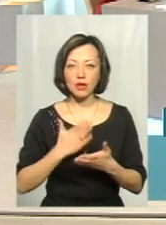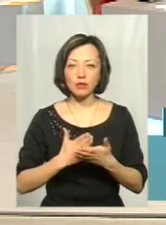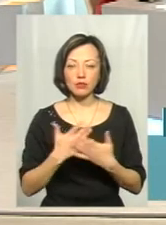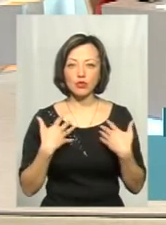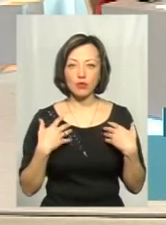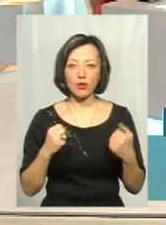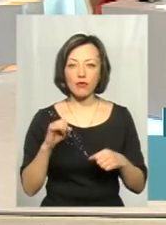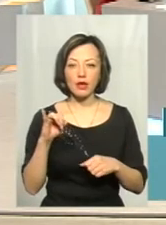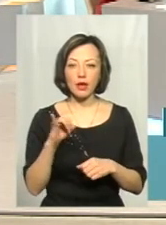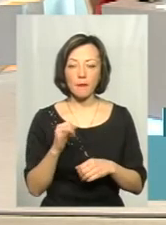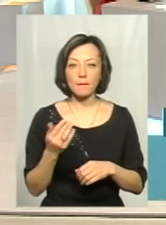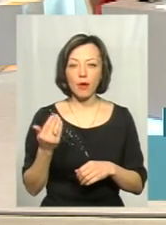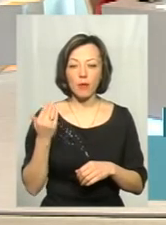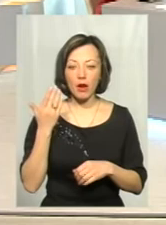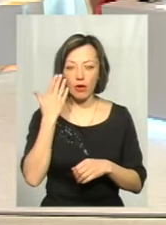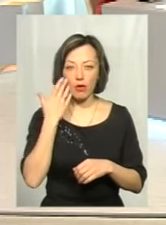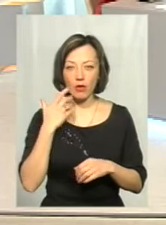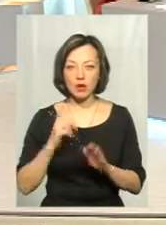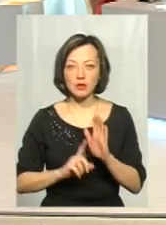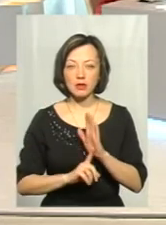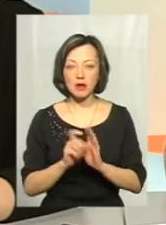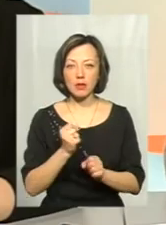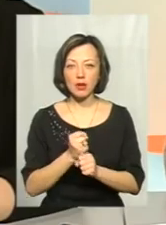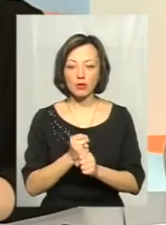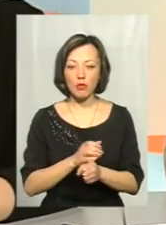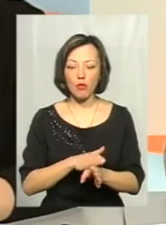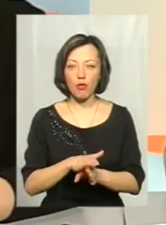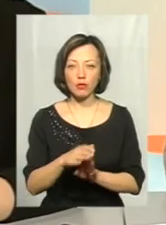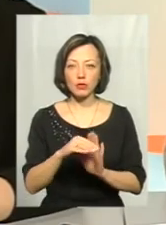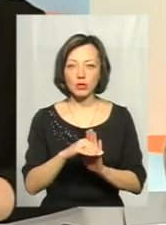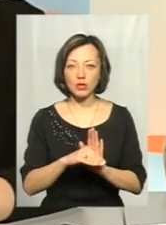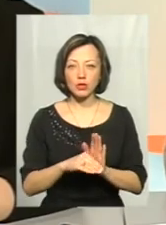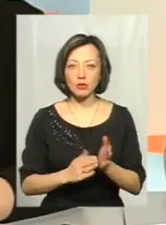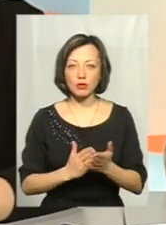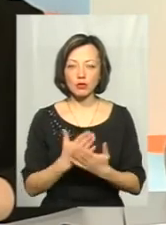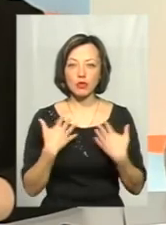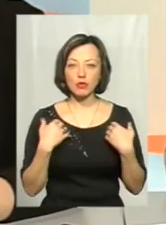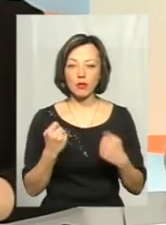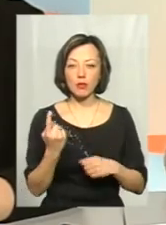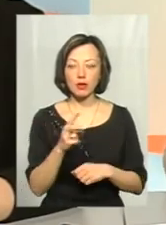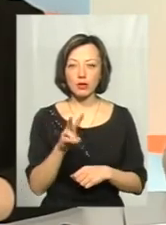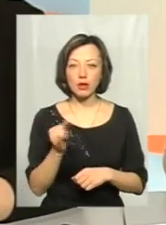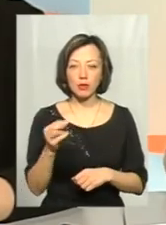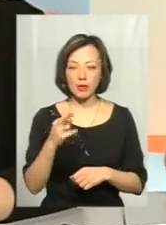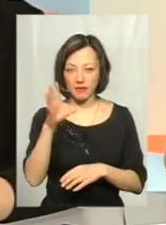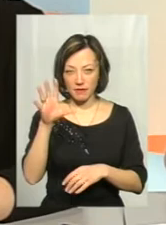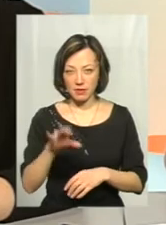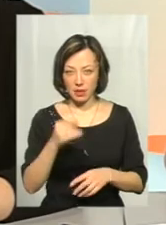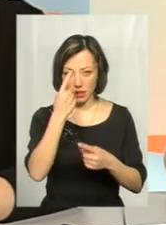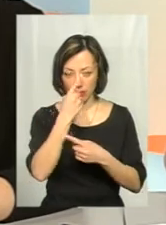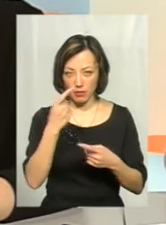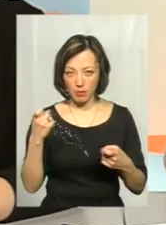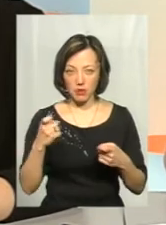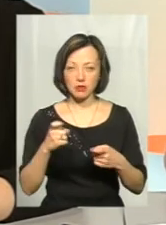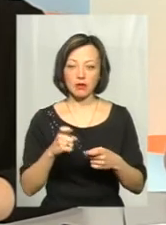І потім попередньо, коли вже запрацює в повному режимі служба здоров'я з 1 липня, ця вся інформація йде